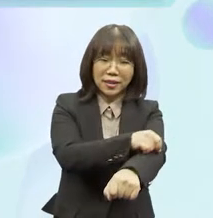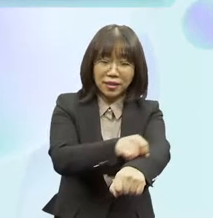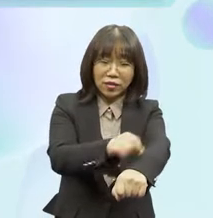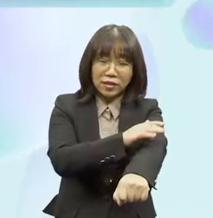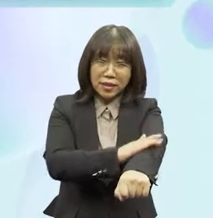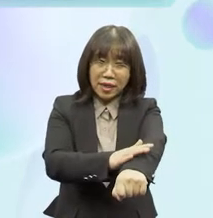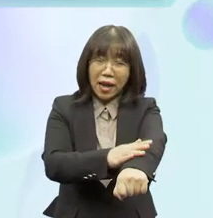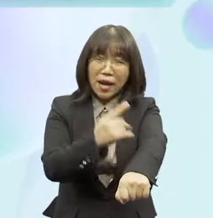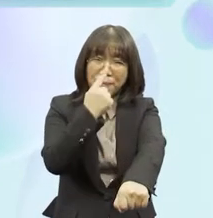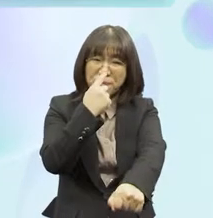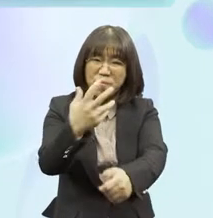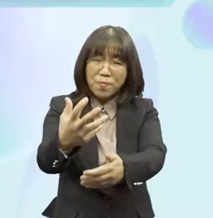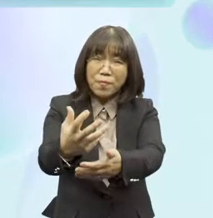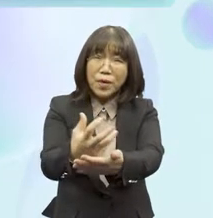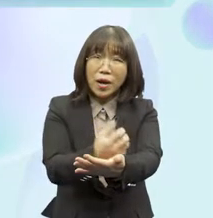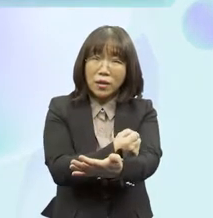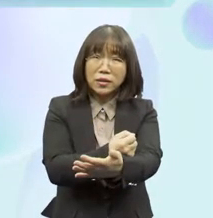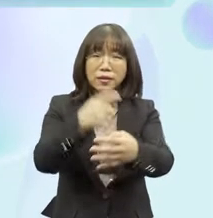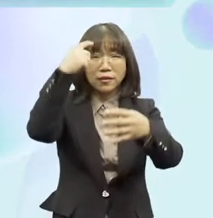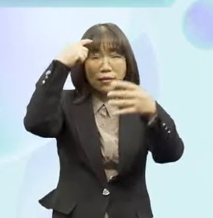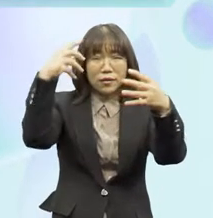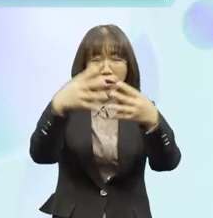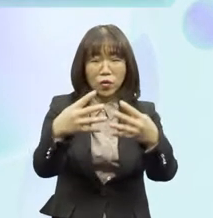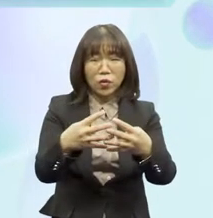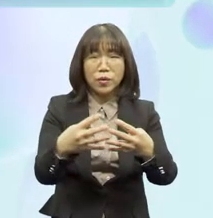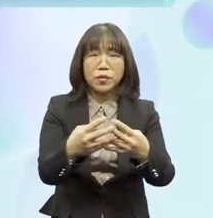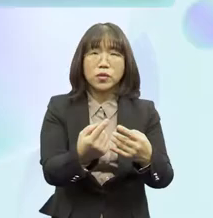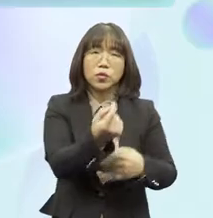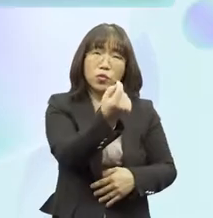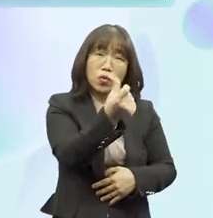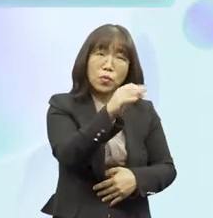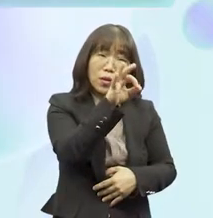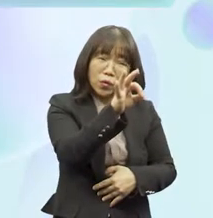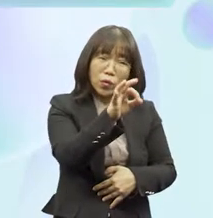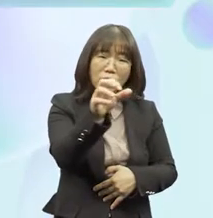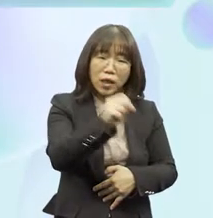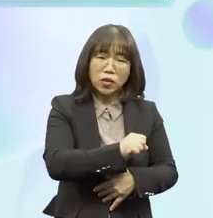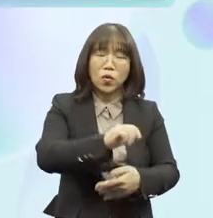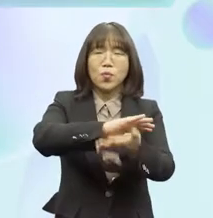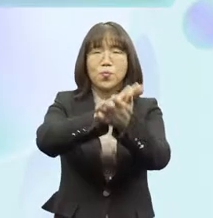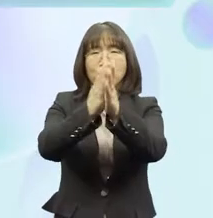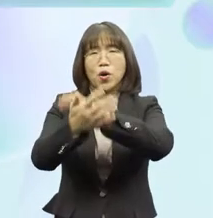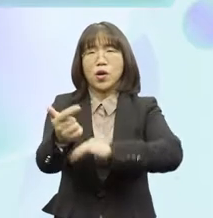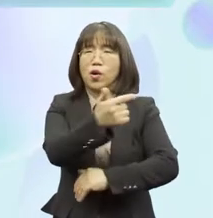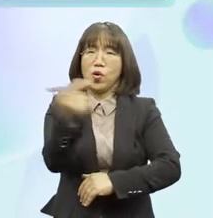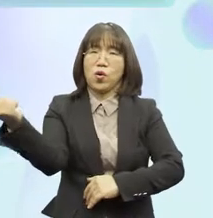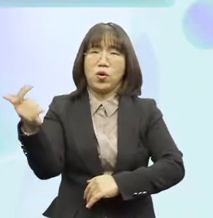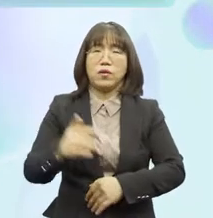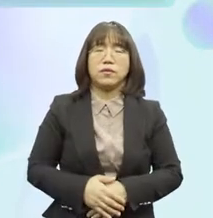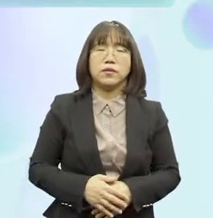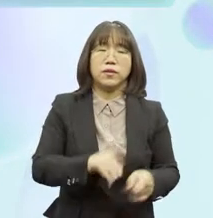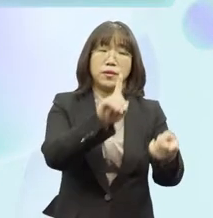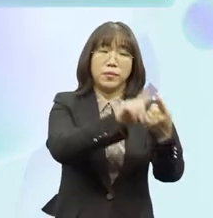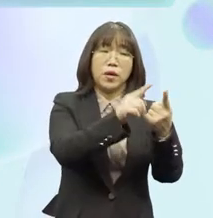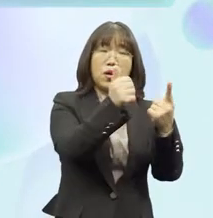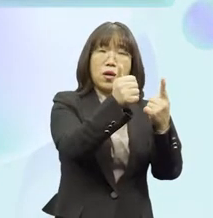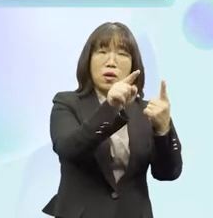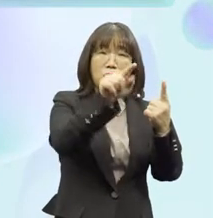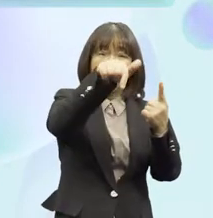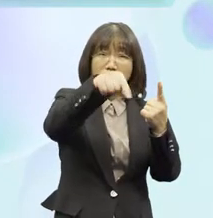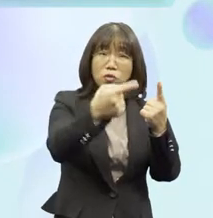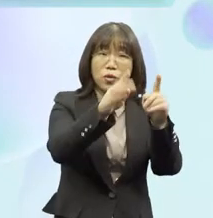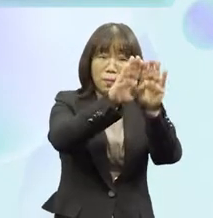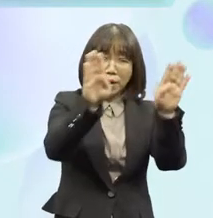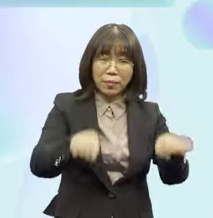지역의 특성을 파악해 적용하면 작은 예산으로 도 큰 변화를 줄 수 있는데요 허준 박물관과 겸재